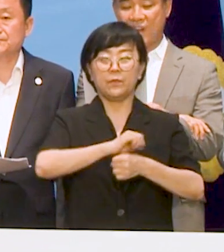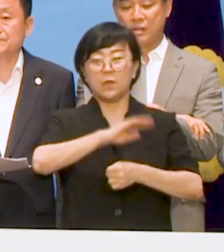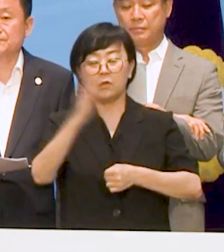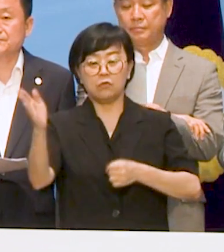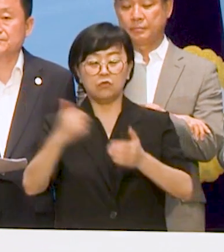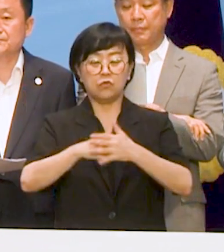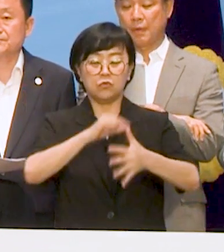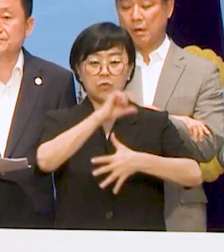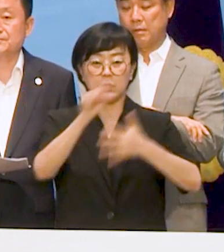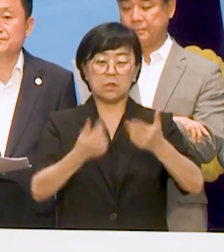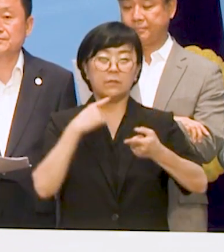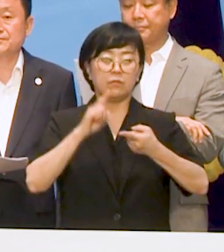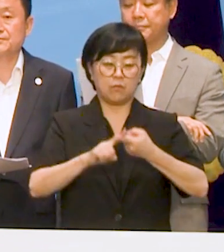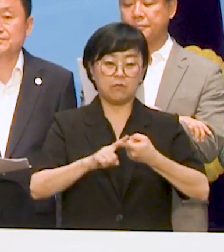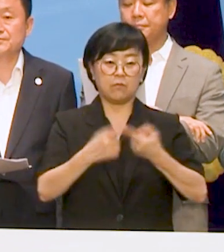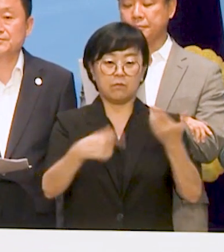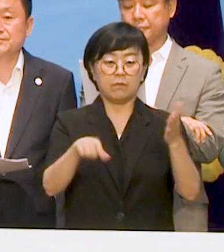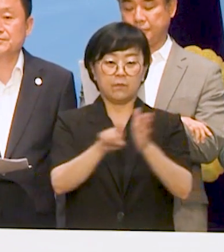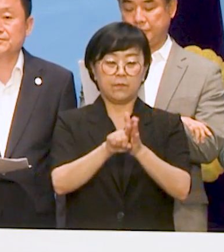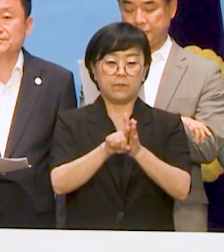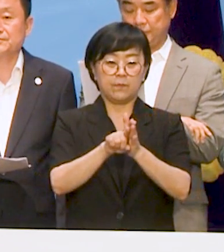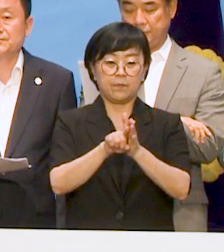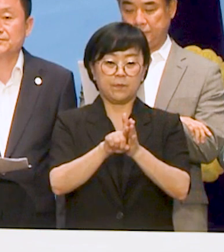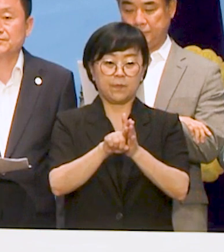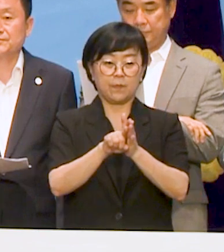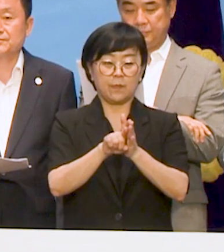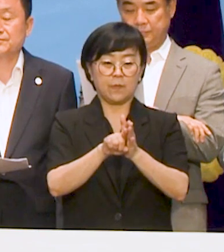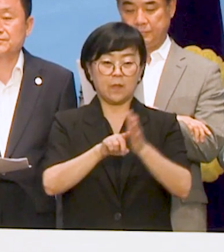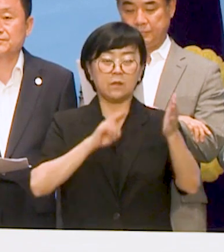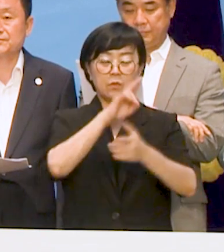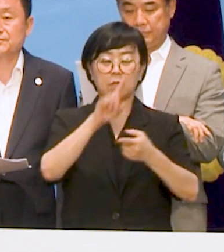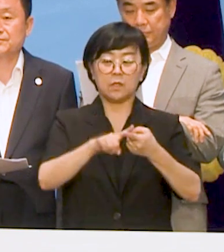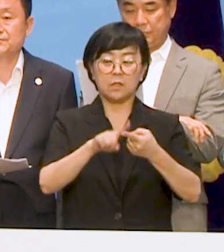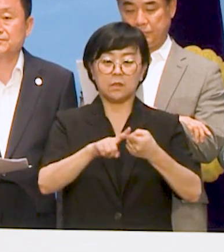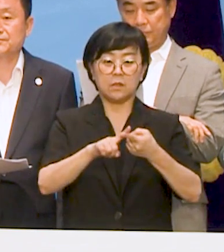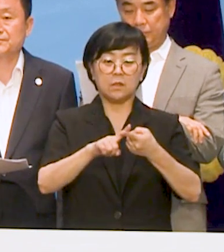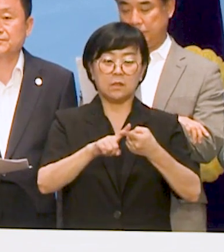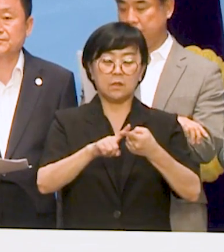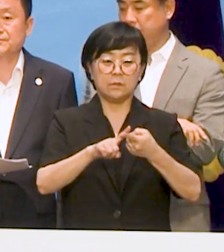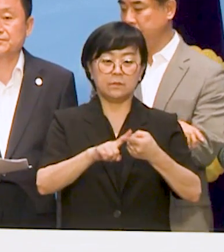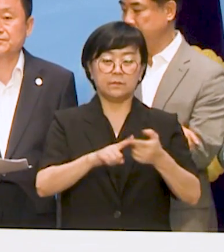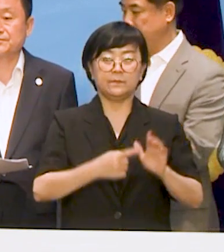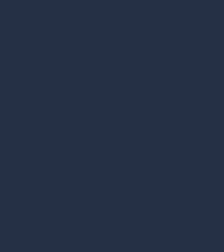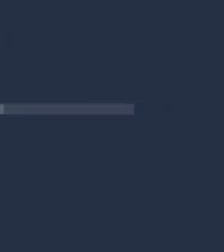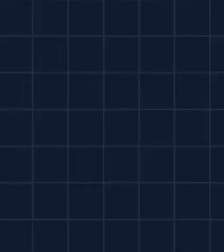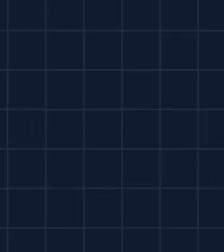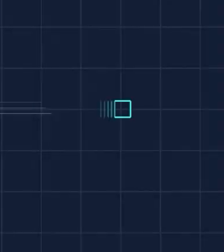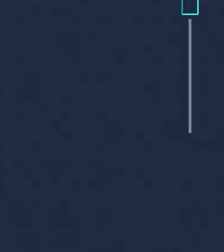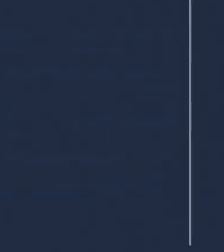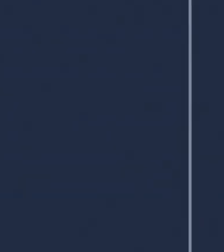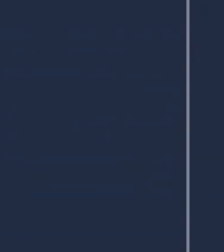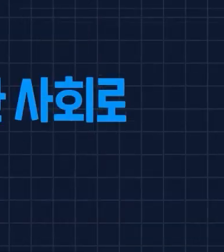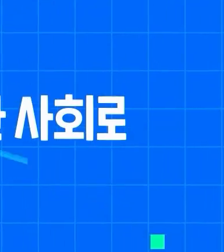과정은이를 합류하기 위한 과정이 아니었는가 하는 의혹을 더해주는 것입니다